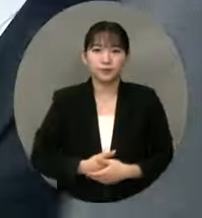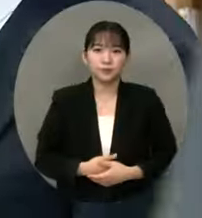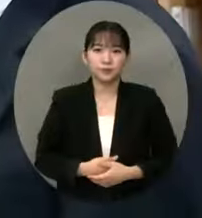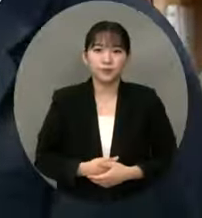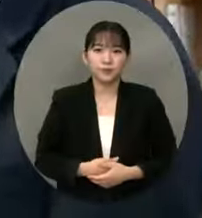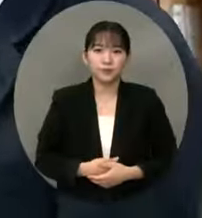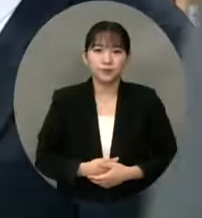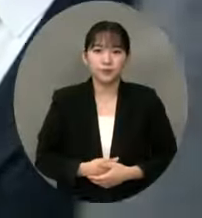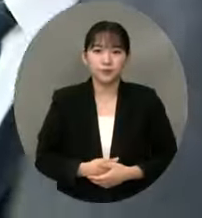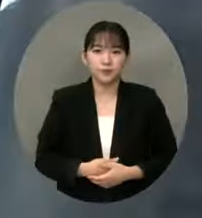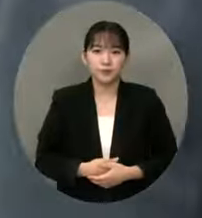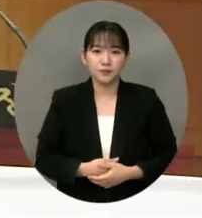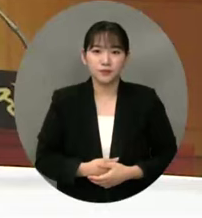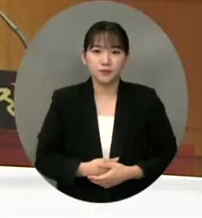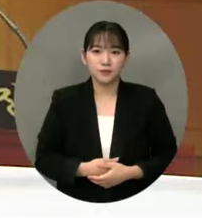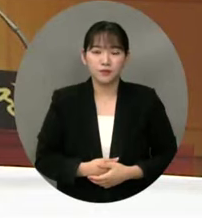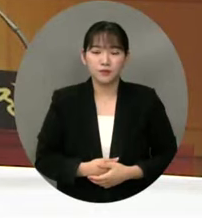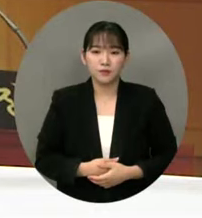뉴스 김양훈입니다.